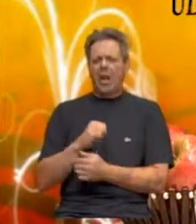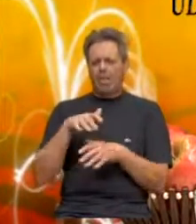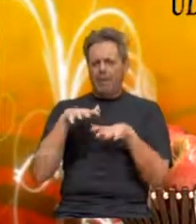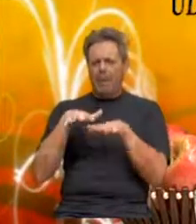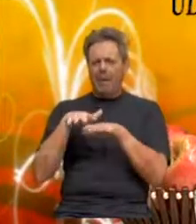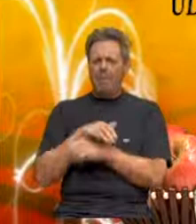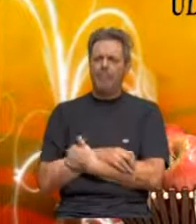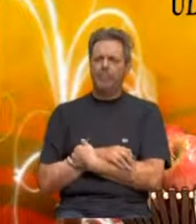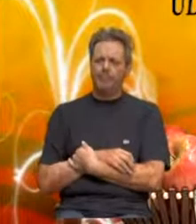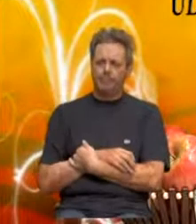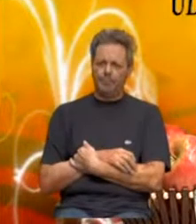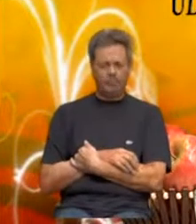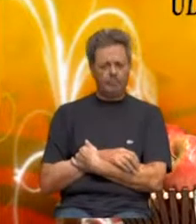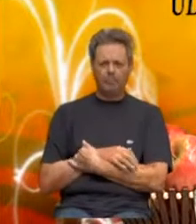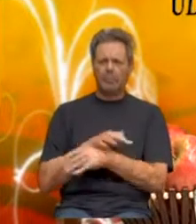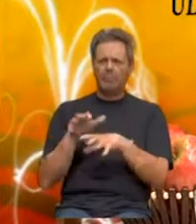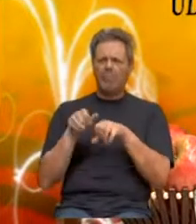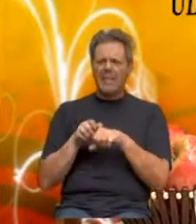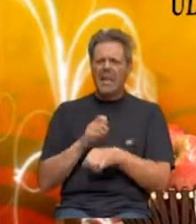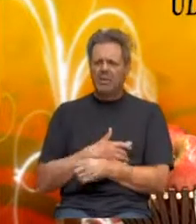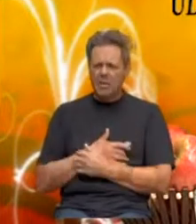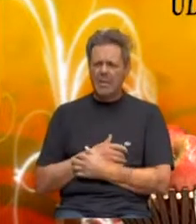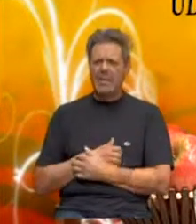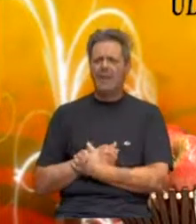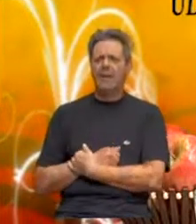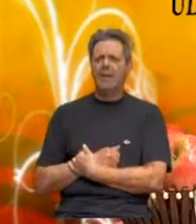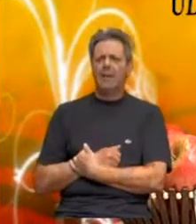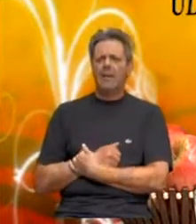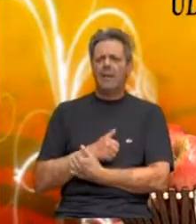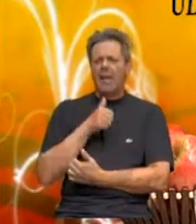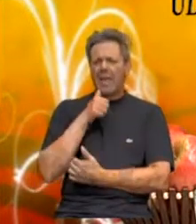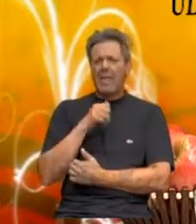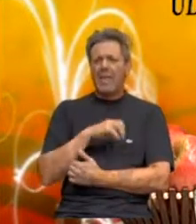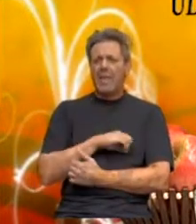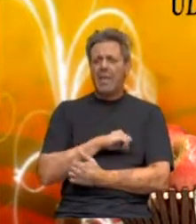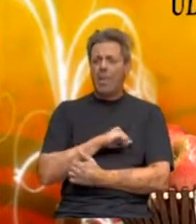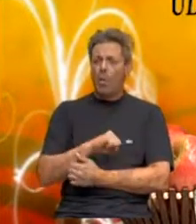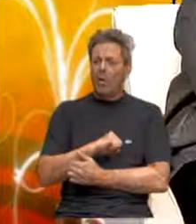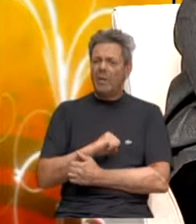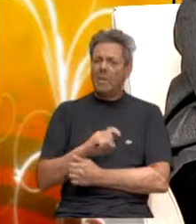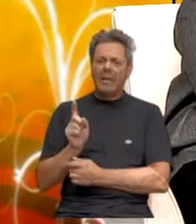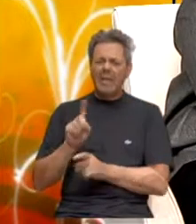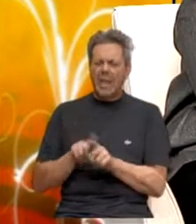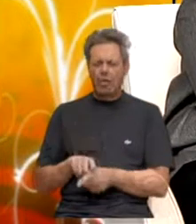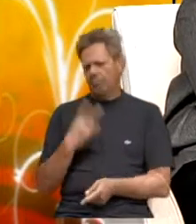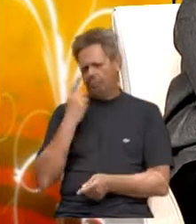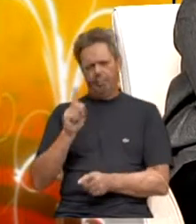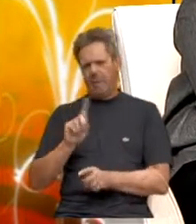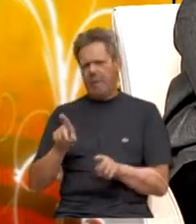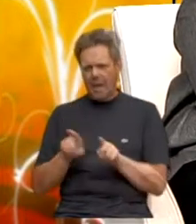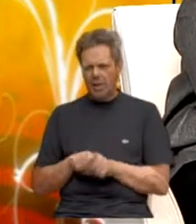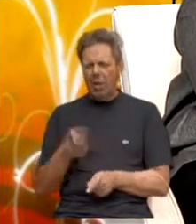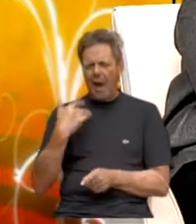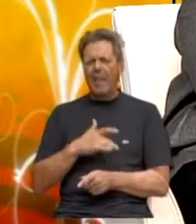Ili to zastoj srca i srčani udar nije isto, jel tako? Srčani zastoj i srčani infarkt nisu jedno to isto, ali